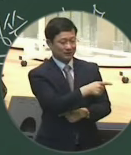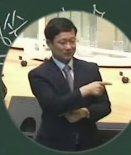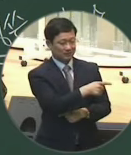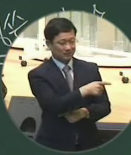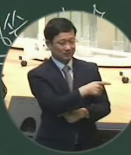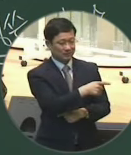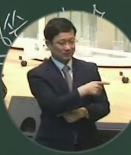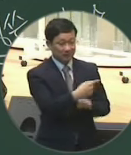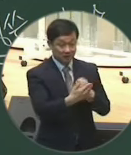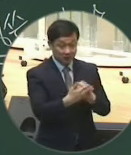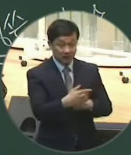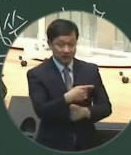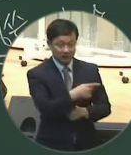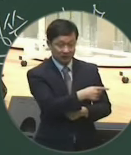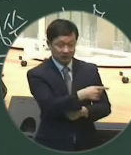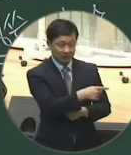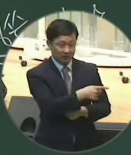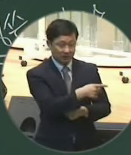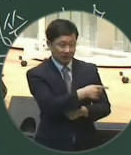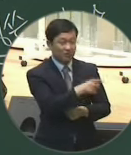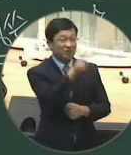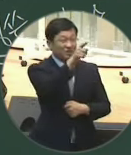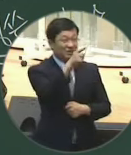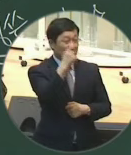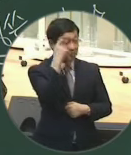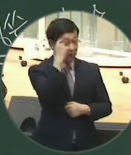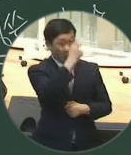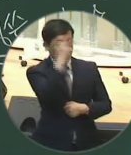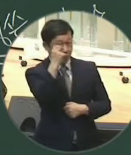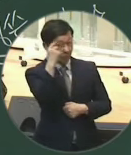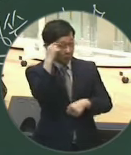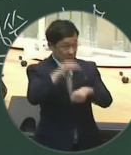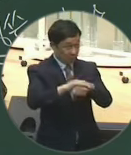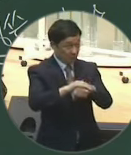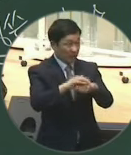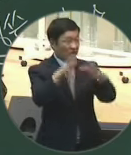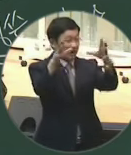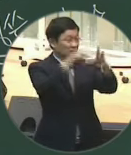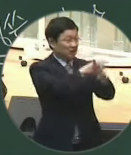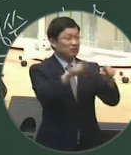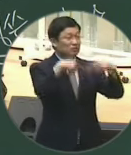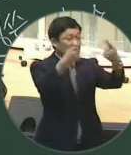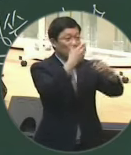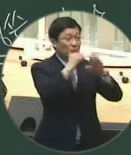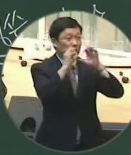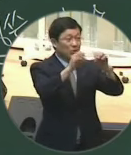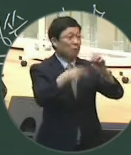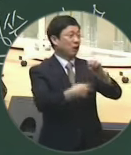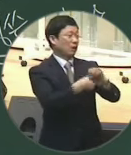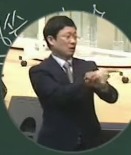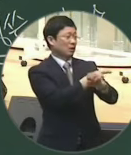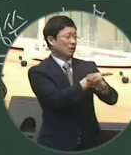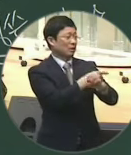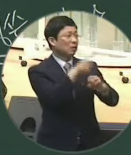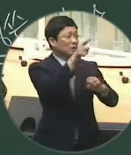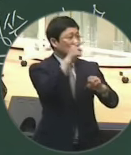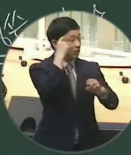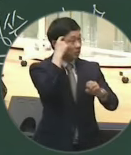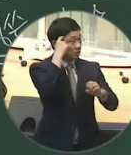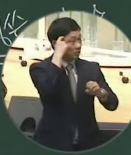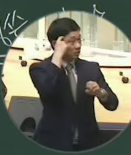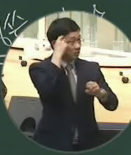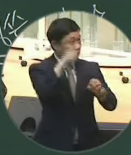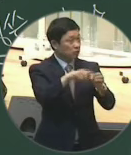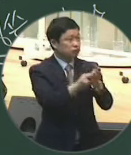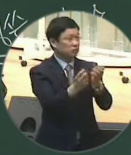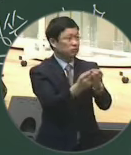spiritual strength is. 그래서 지성인 중에 정신질환자가 많이 나온 거다. That is why among intellectual people, so many become mental